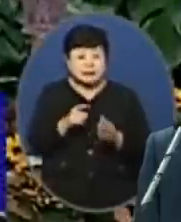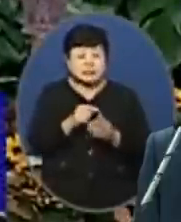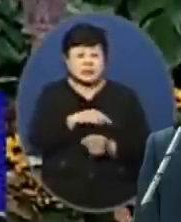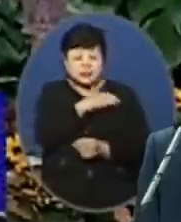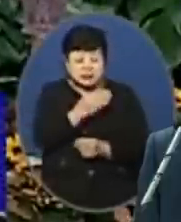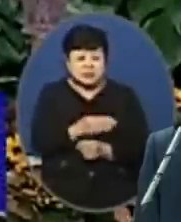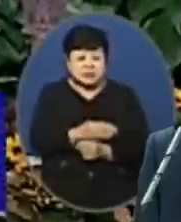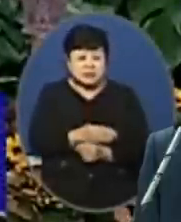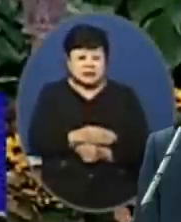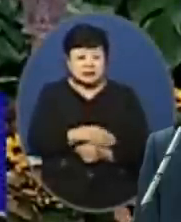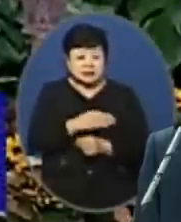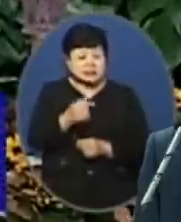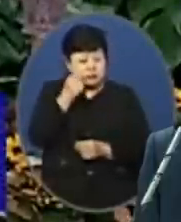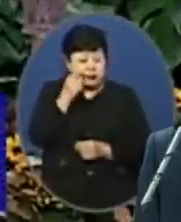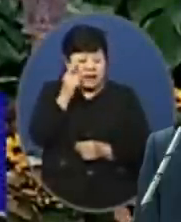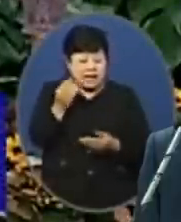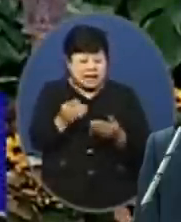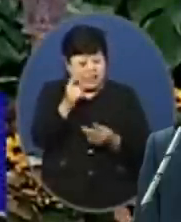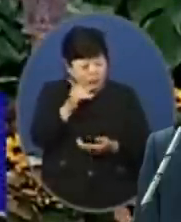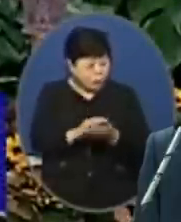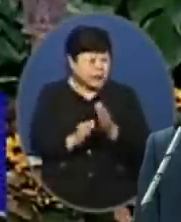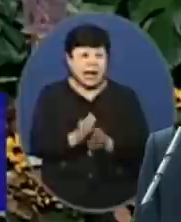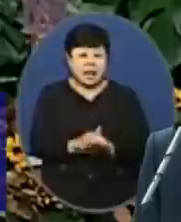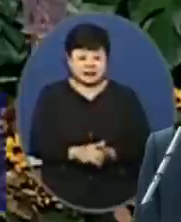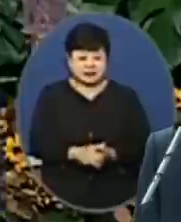능히 하지 못할 일이 없느니라.